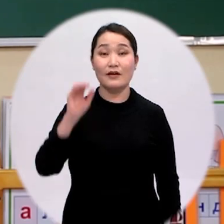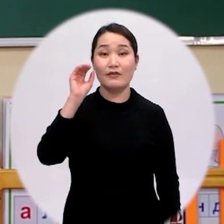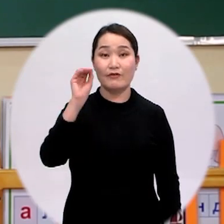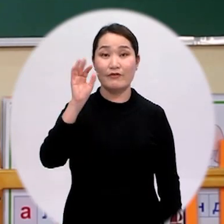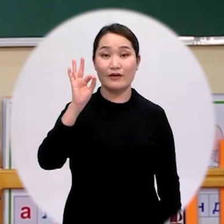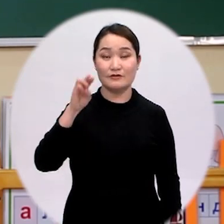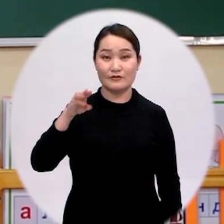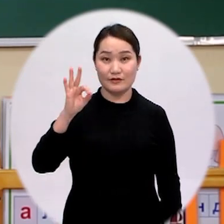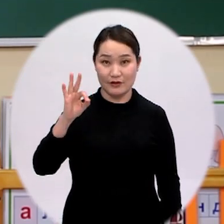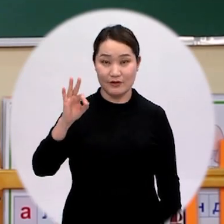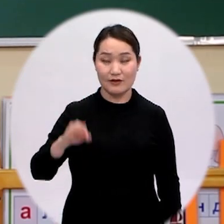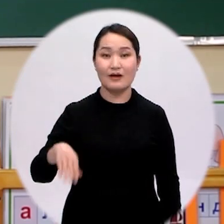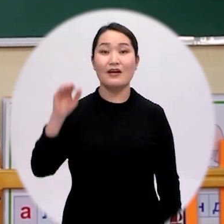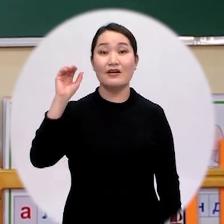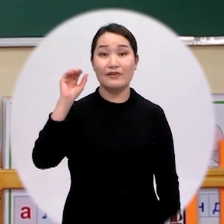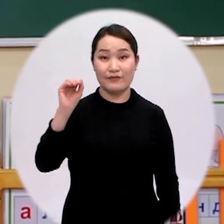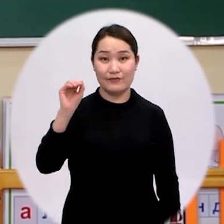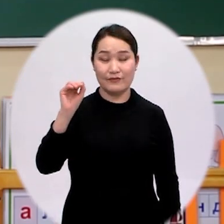Фото. F.